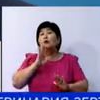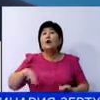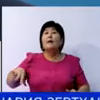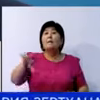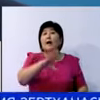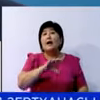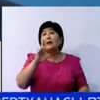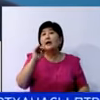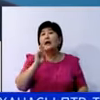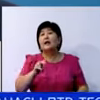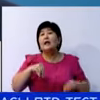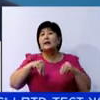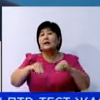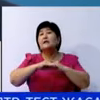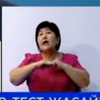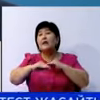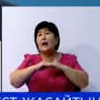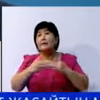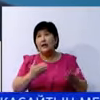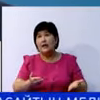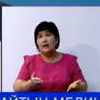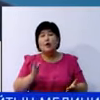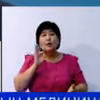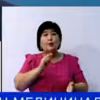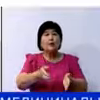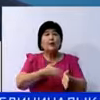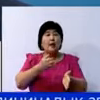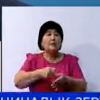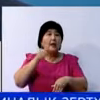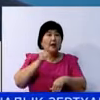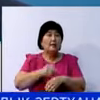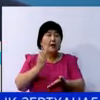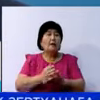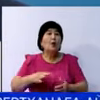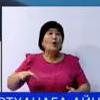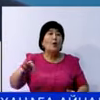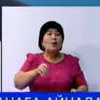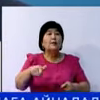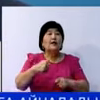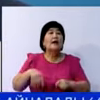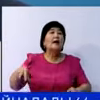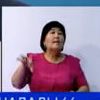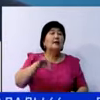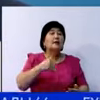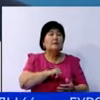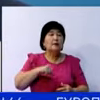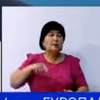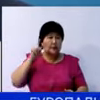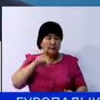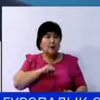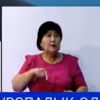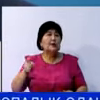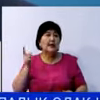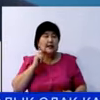бойынша, барлық егіс алқаптарында су тапшылығы байқалып отыр. Облыс әкімі мәселенің барлығын өзі біледі, өзі